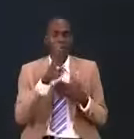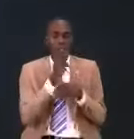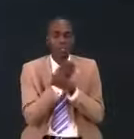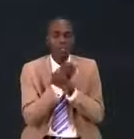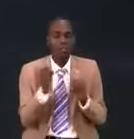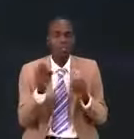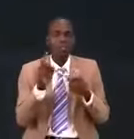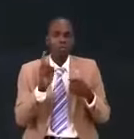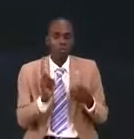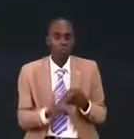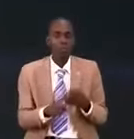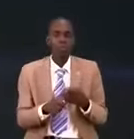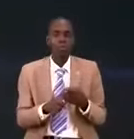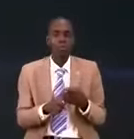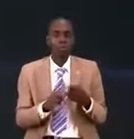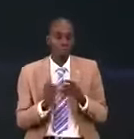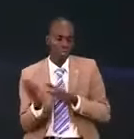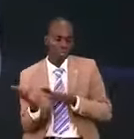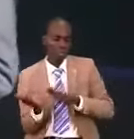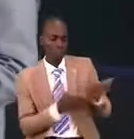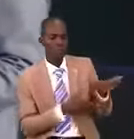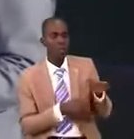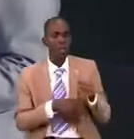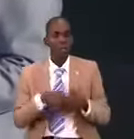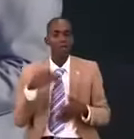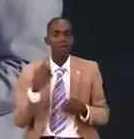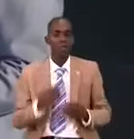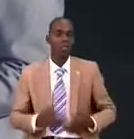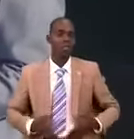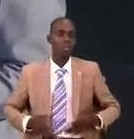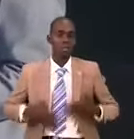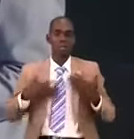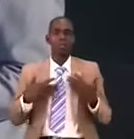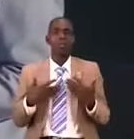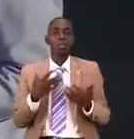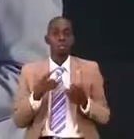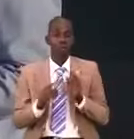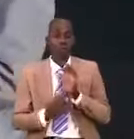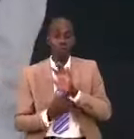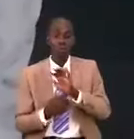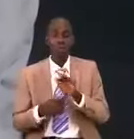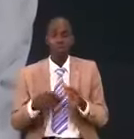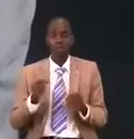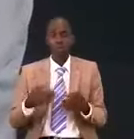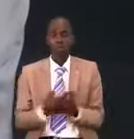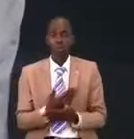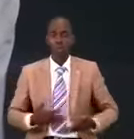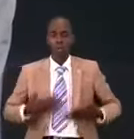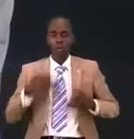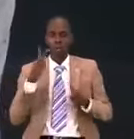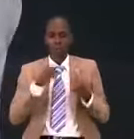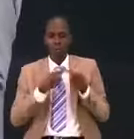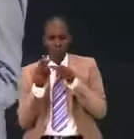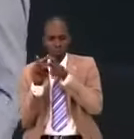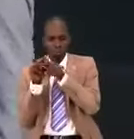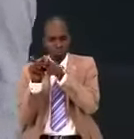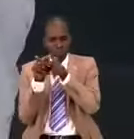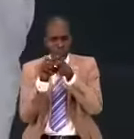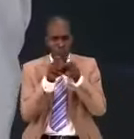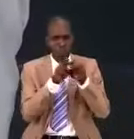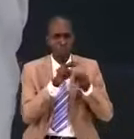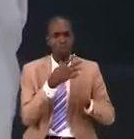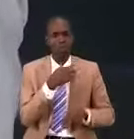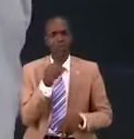t'observent et qui regardent ta vie et qui disent qu'est-ce qu'il qu'est-ce qui lui est arrivé que